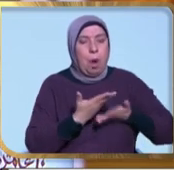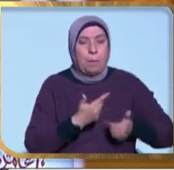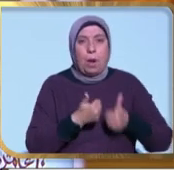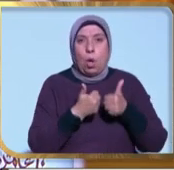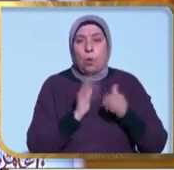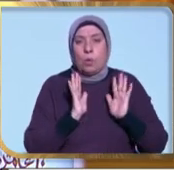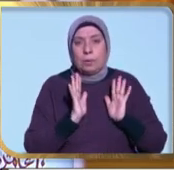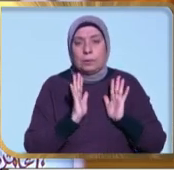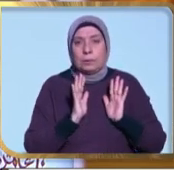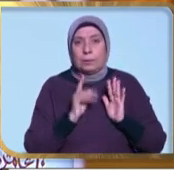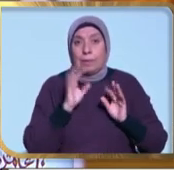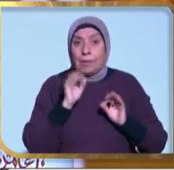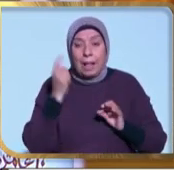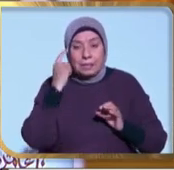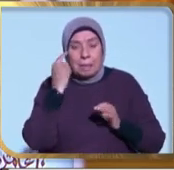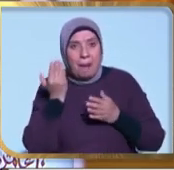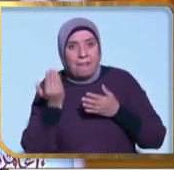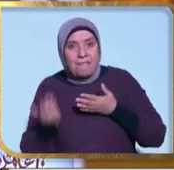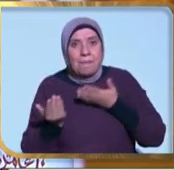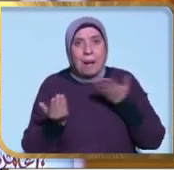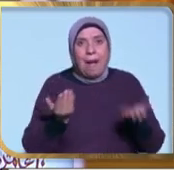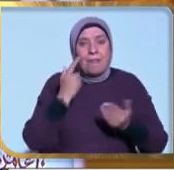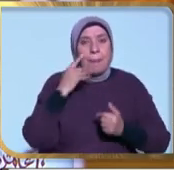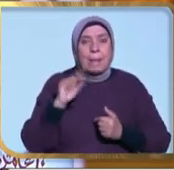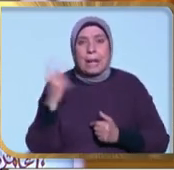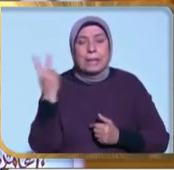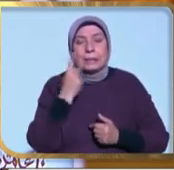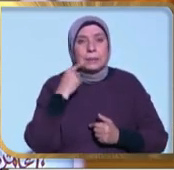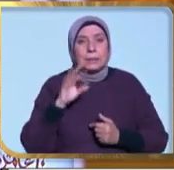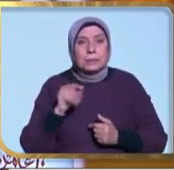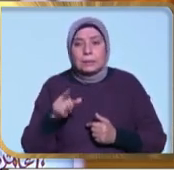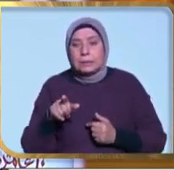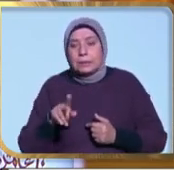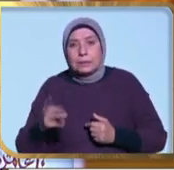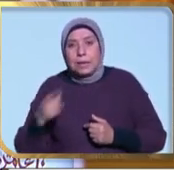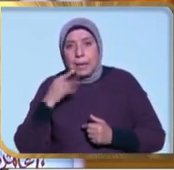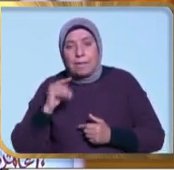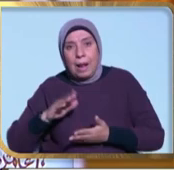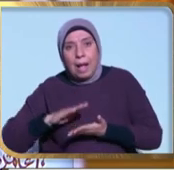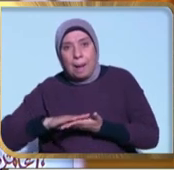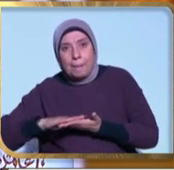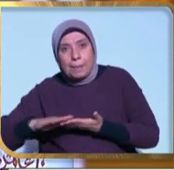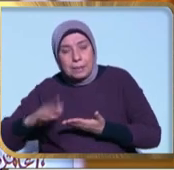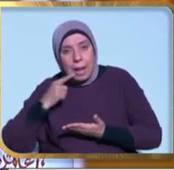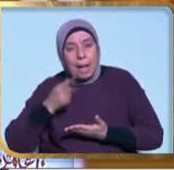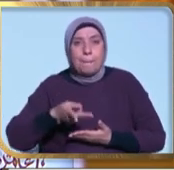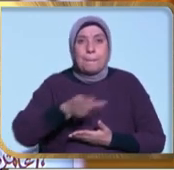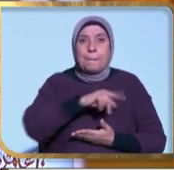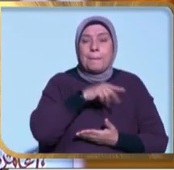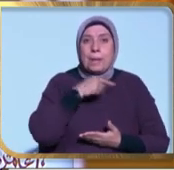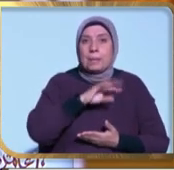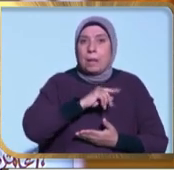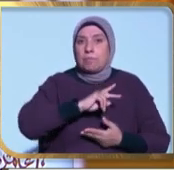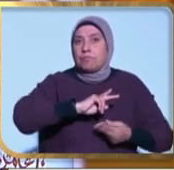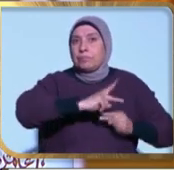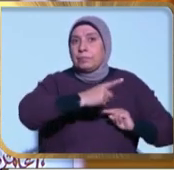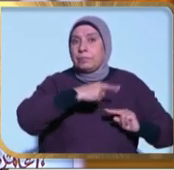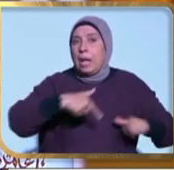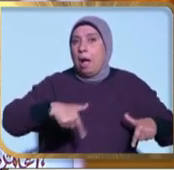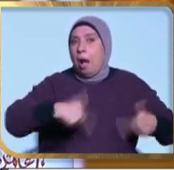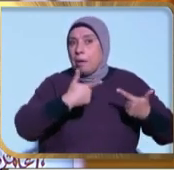نقدم معاني البر والرحمه والود وانها تكون هي الاساس في هذا التعامل الانسان